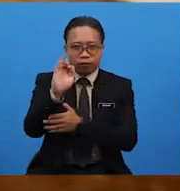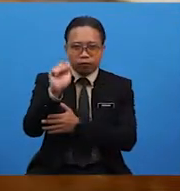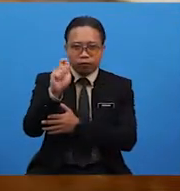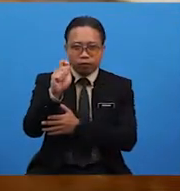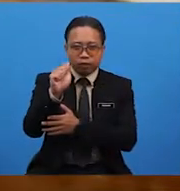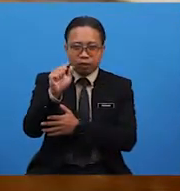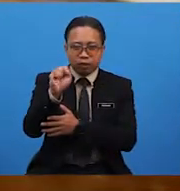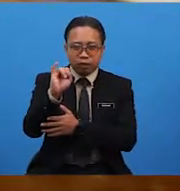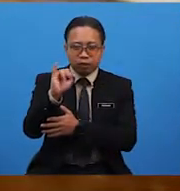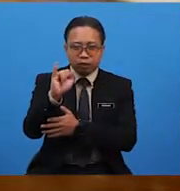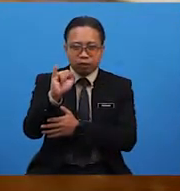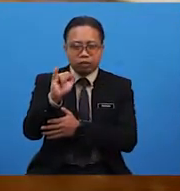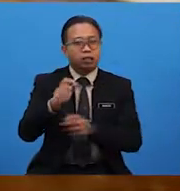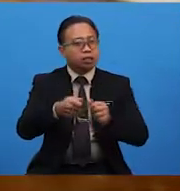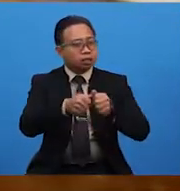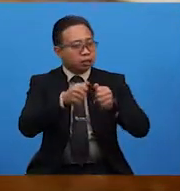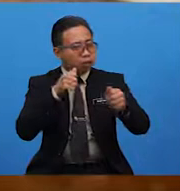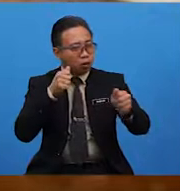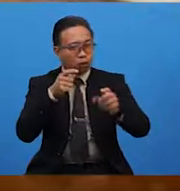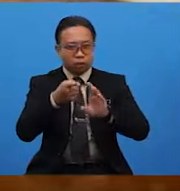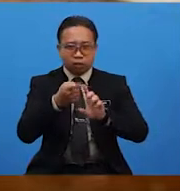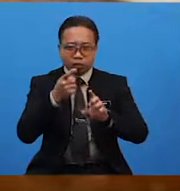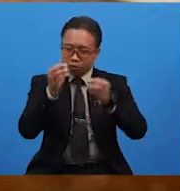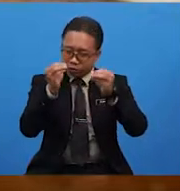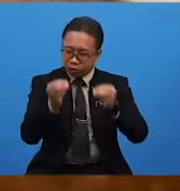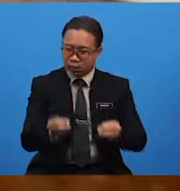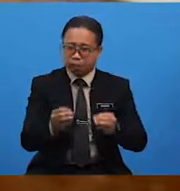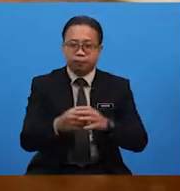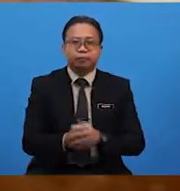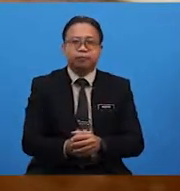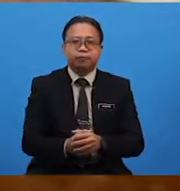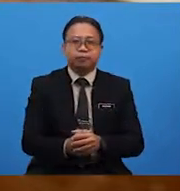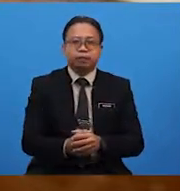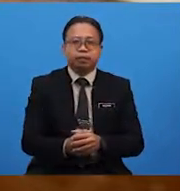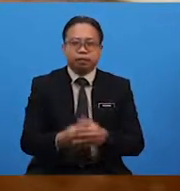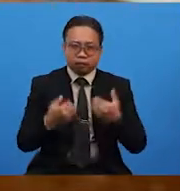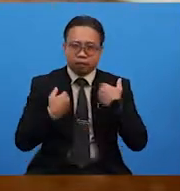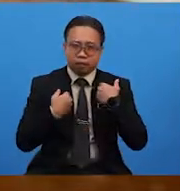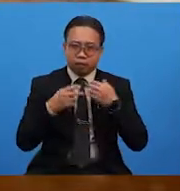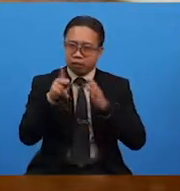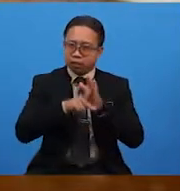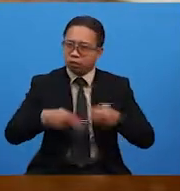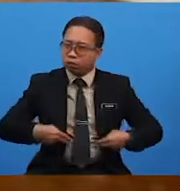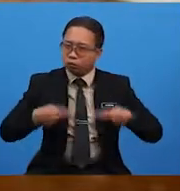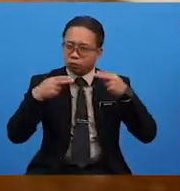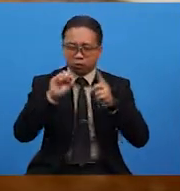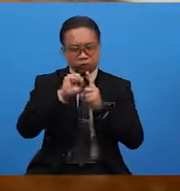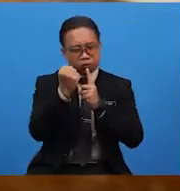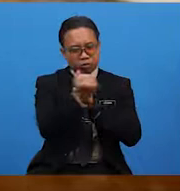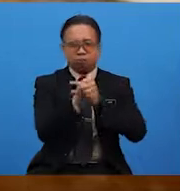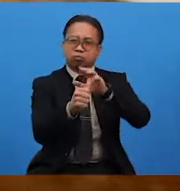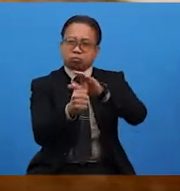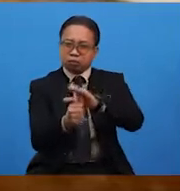yang jauh dari kehidupan reality masyarakat pada ketika itu yang sedang menghadapi kehidupan sosial tertekan